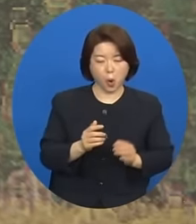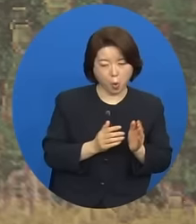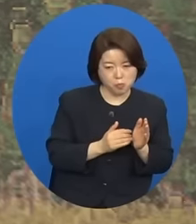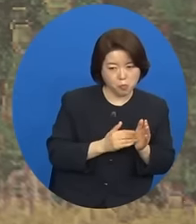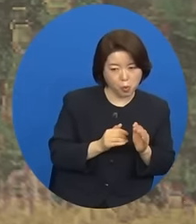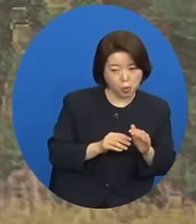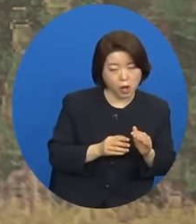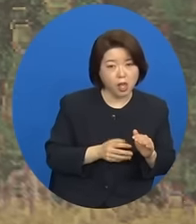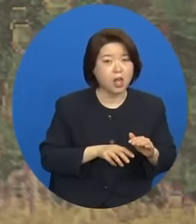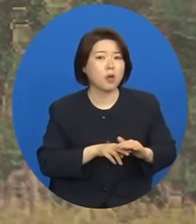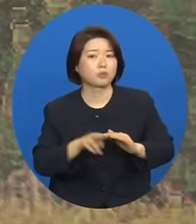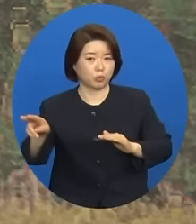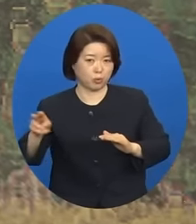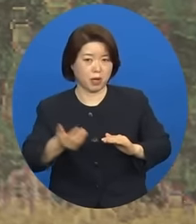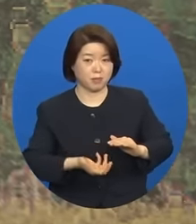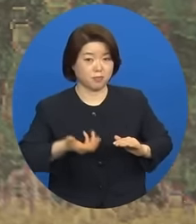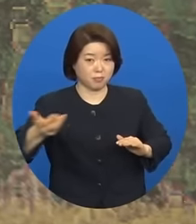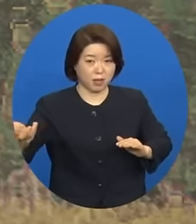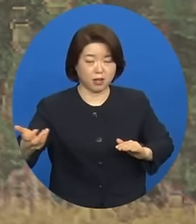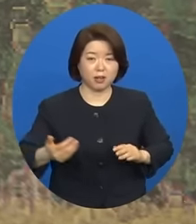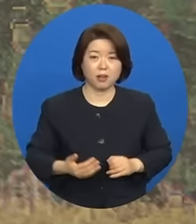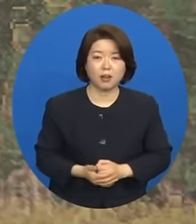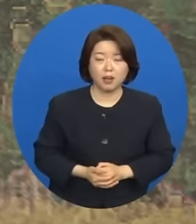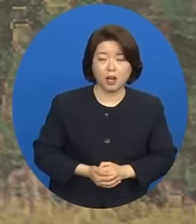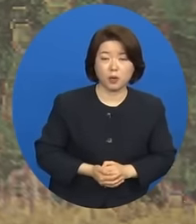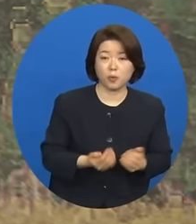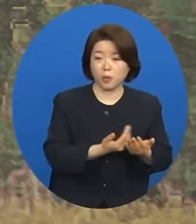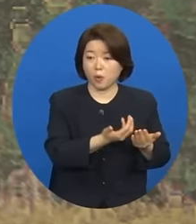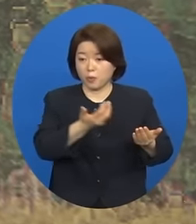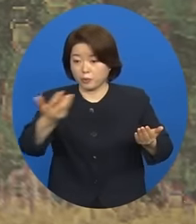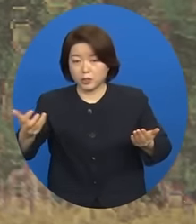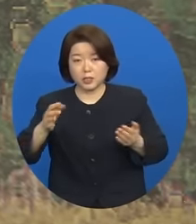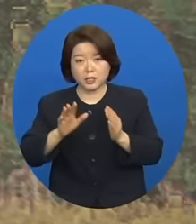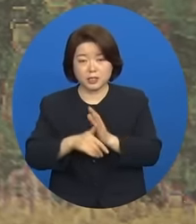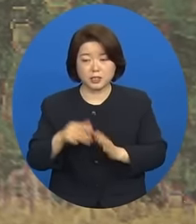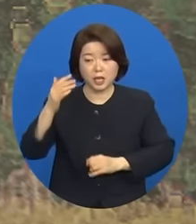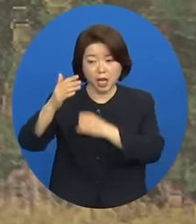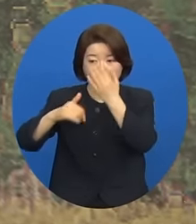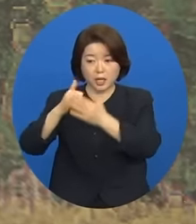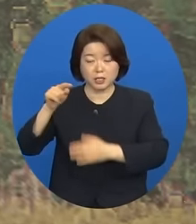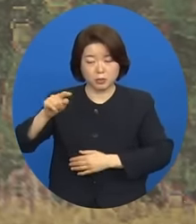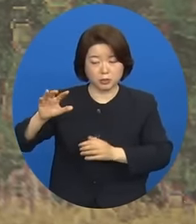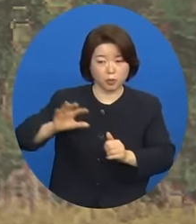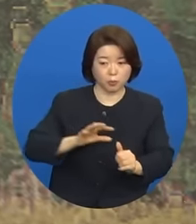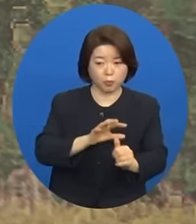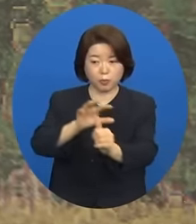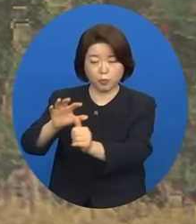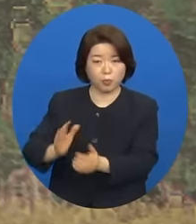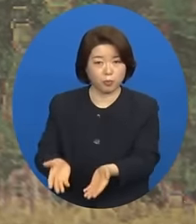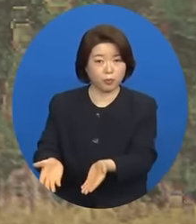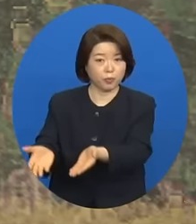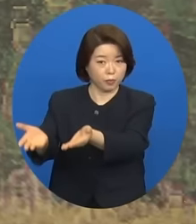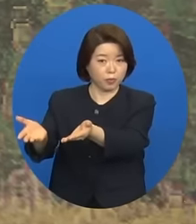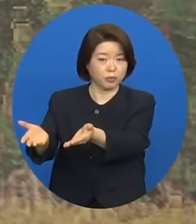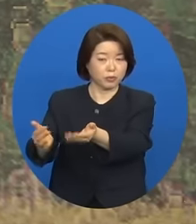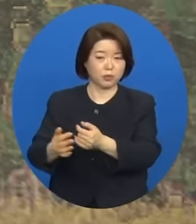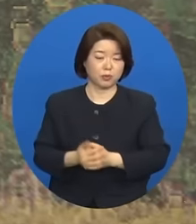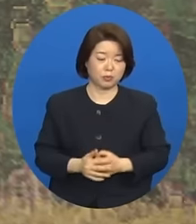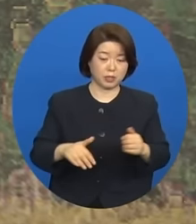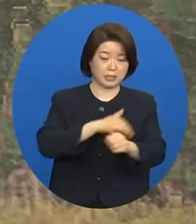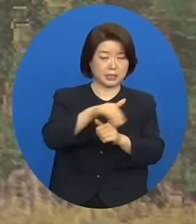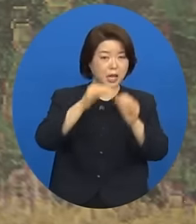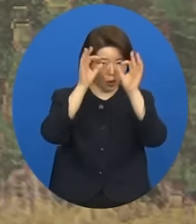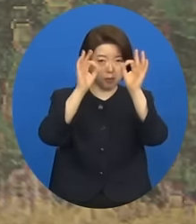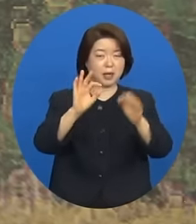떠나게 되죠. 그렇지만 떠났을 때에 하나님께서 그의 떠나는 것을 보호해 주세요. 어쨌든 상황을 봐야